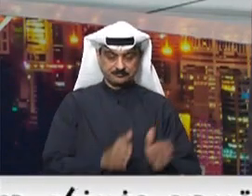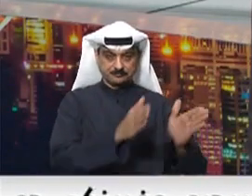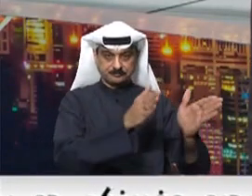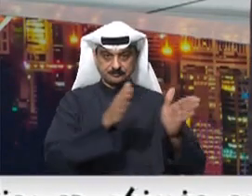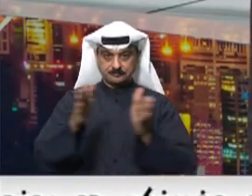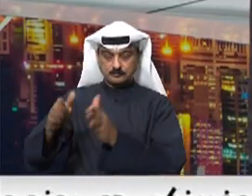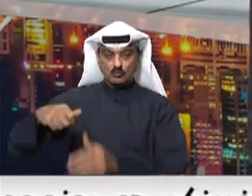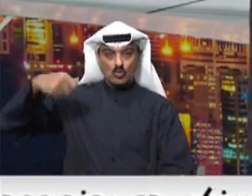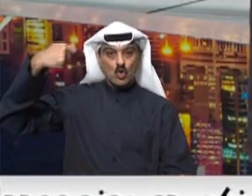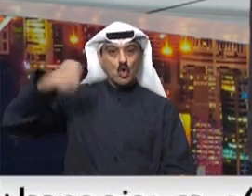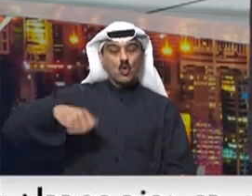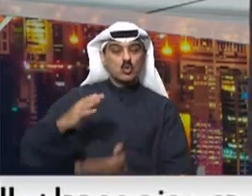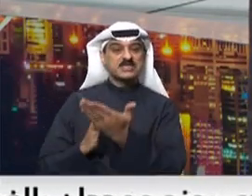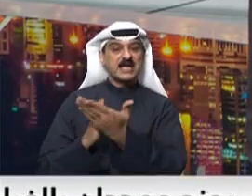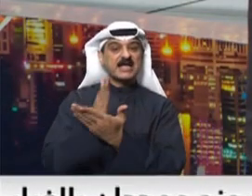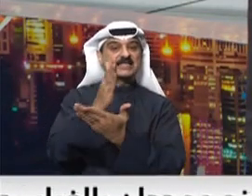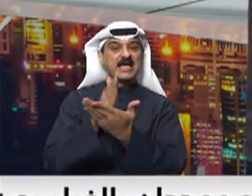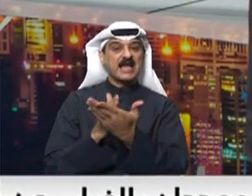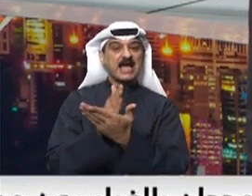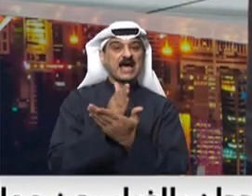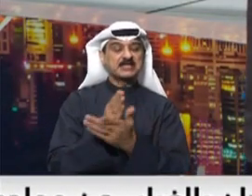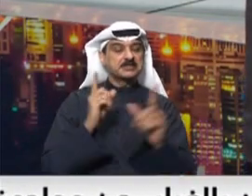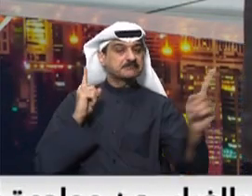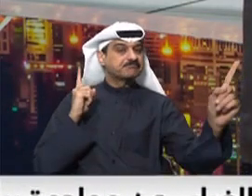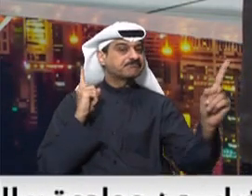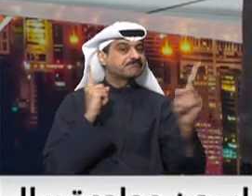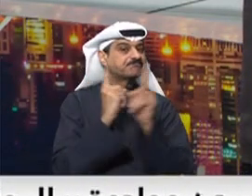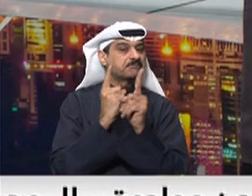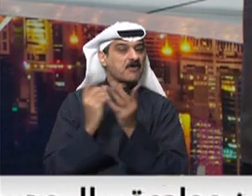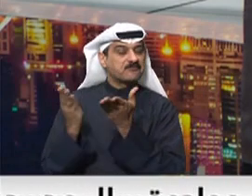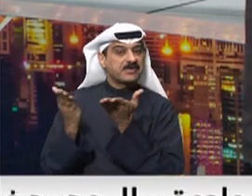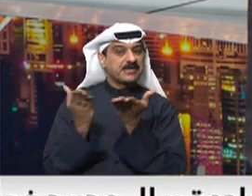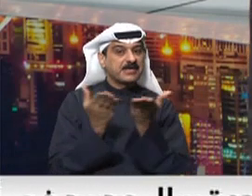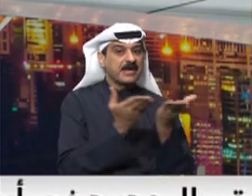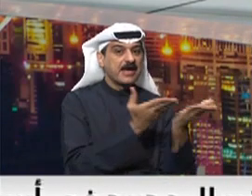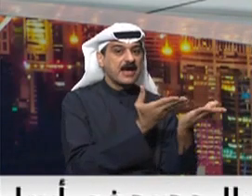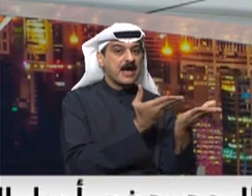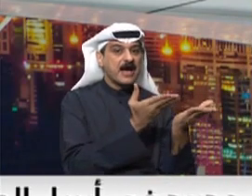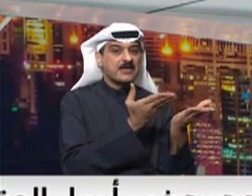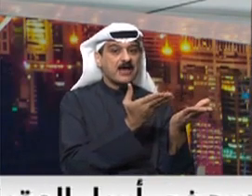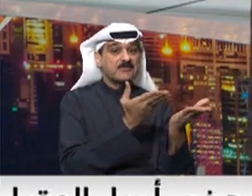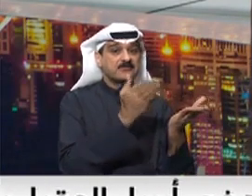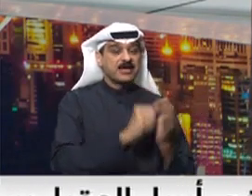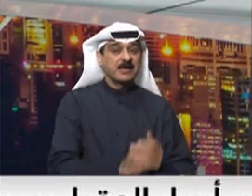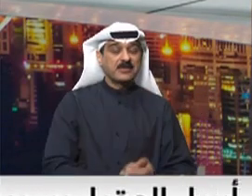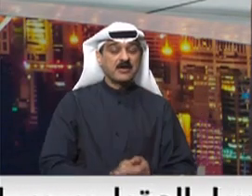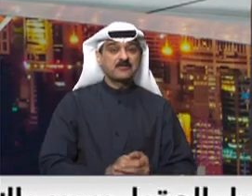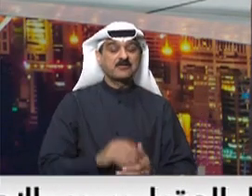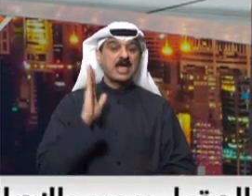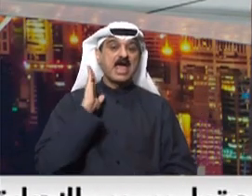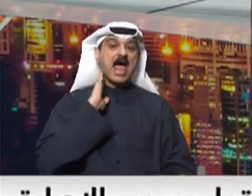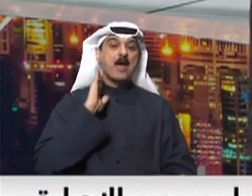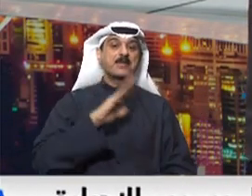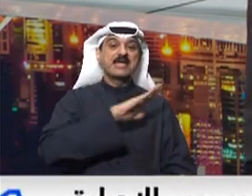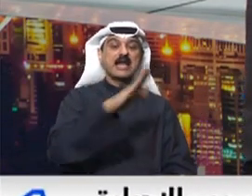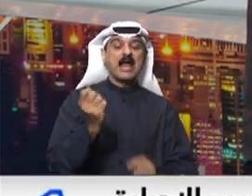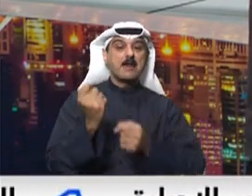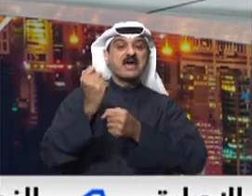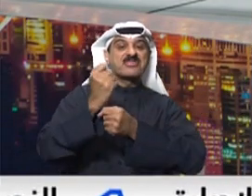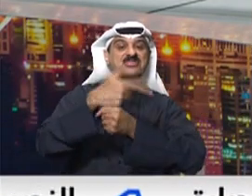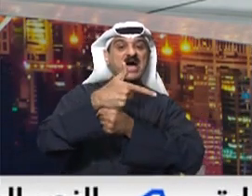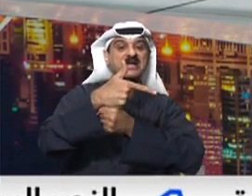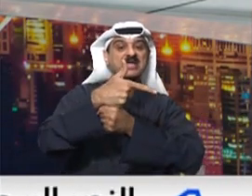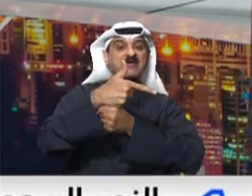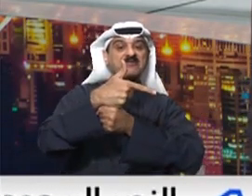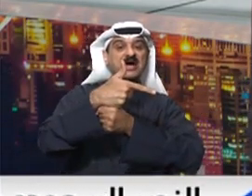استضافت وزارة الخارجية ممثلة في معهد سعود الناصر صباح الدبلوماسي نائب الأمين العام للأمم المتحدة أمينة